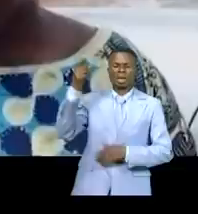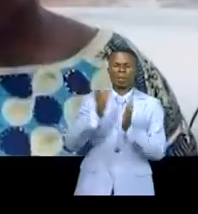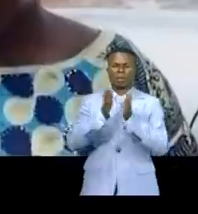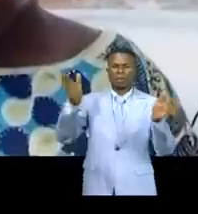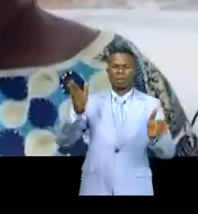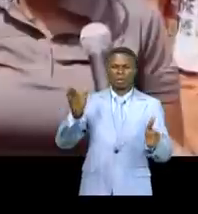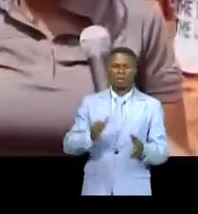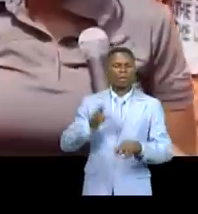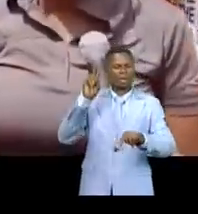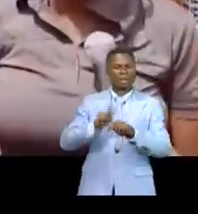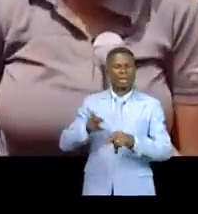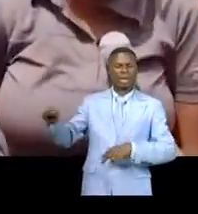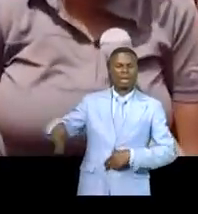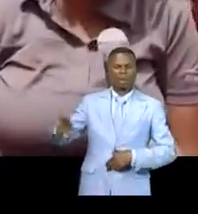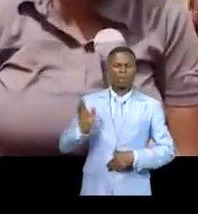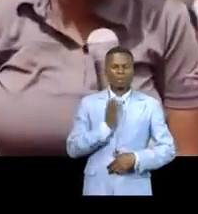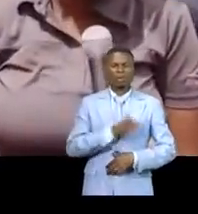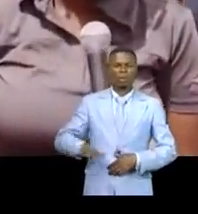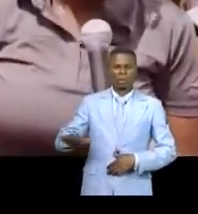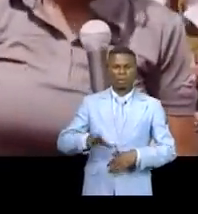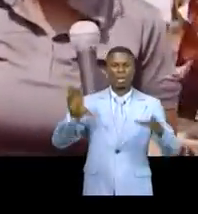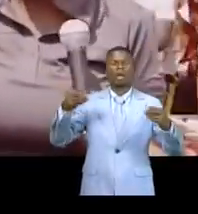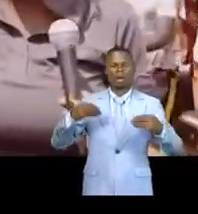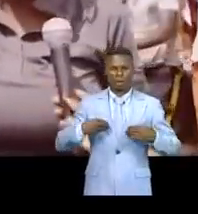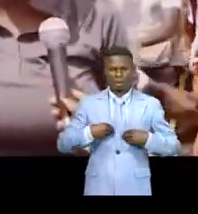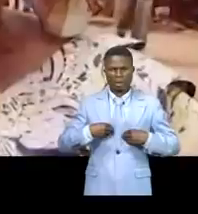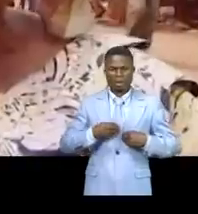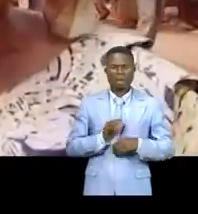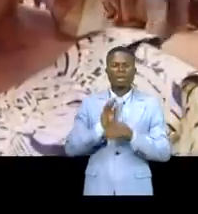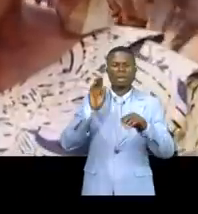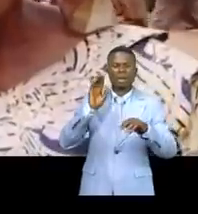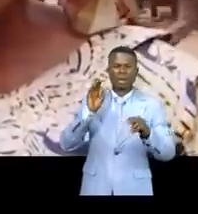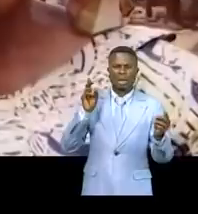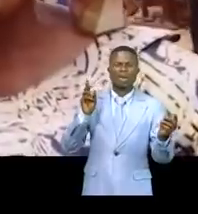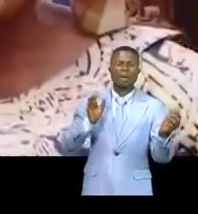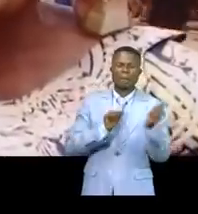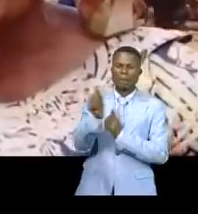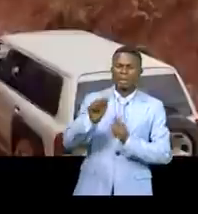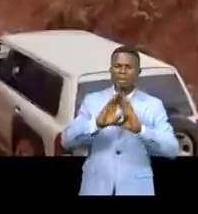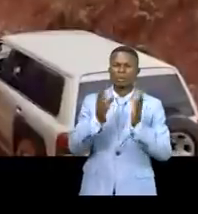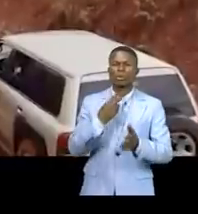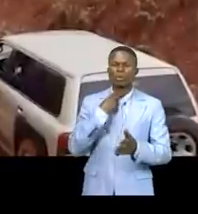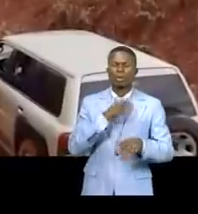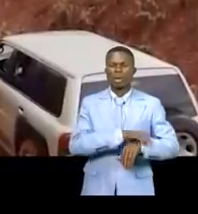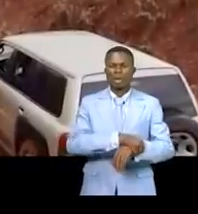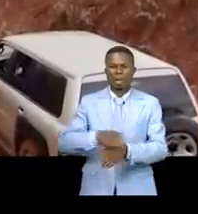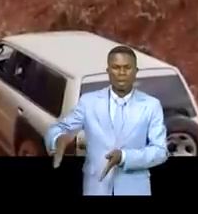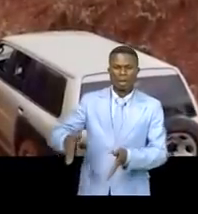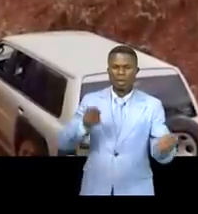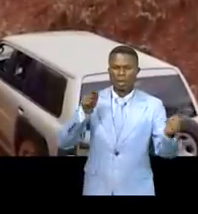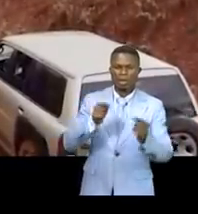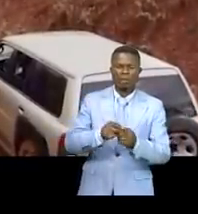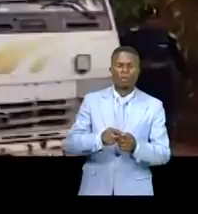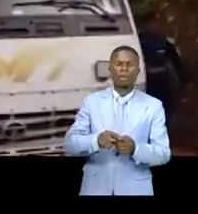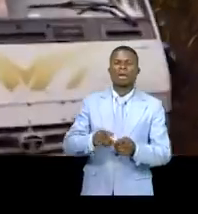ceux vivant dans toutes les provinces du pays ont accepté de braver tous les obstacles. La route menant à la cité sainte